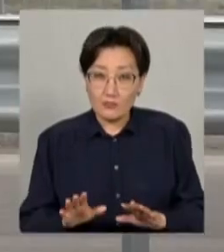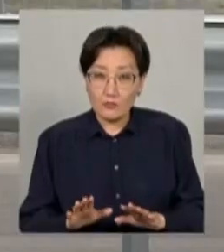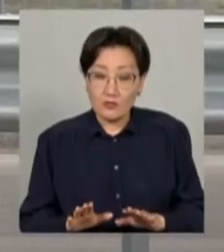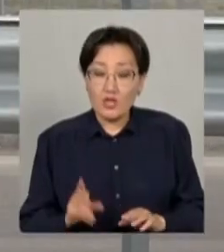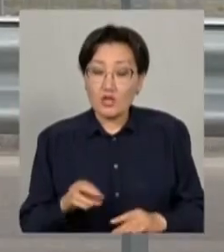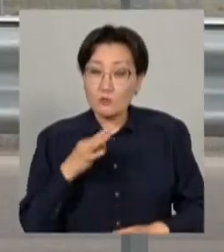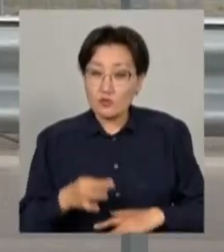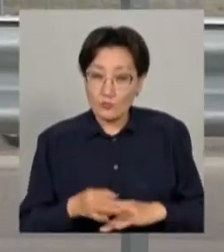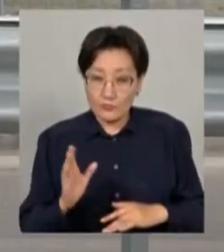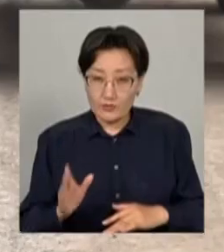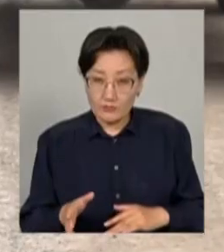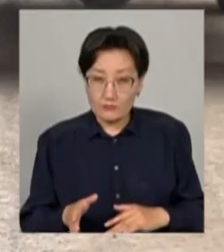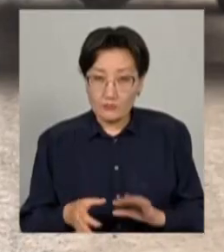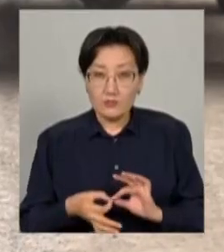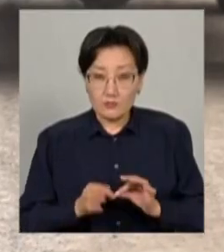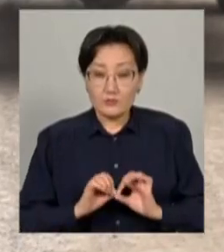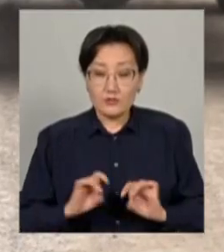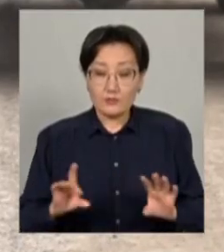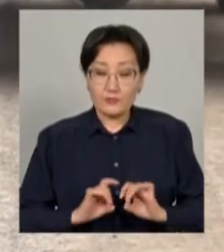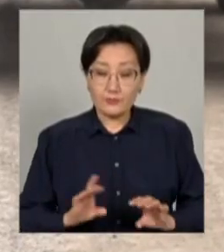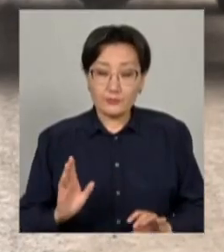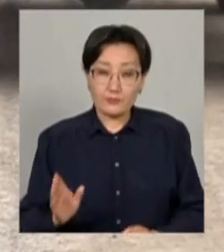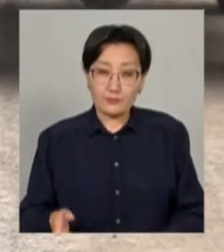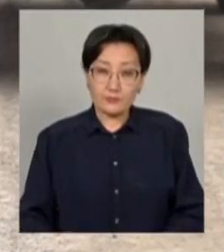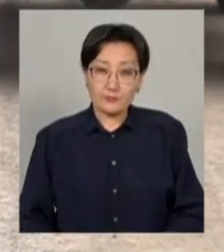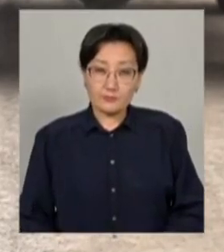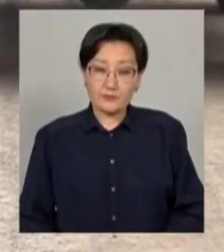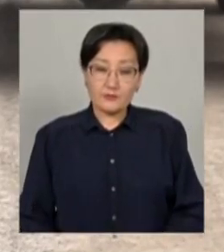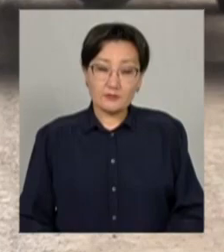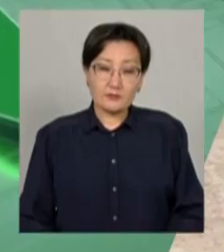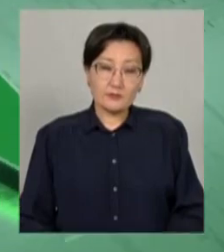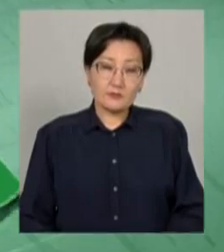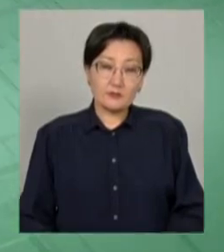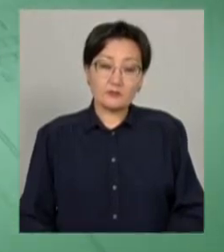кім жауапты? Толығырақ мен Әлібек Шынтемір анықтап келдім.